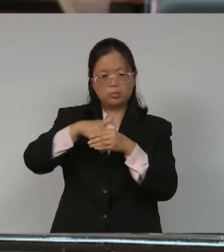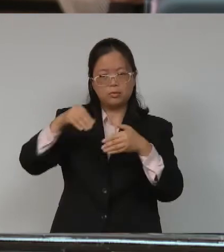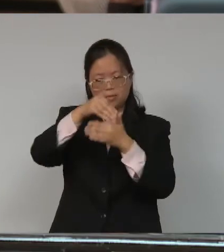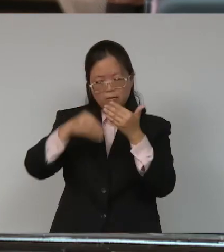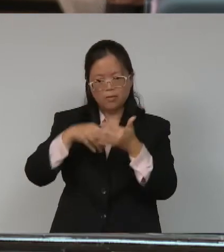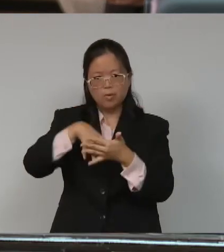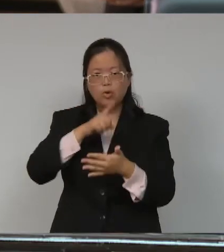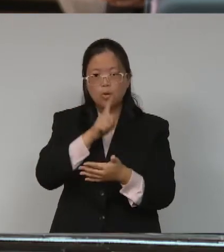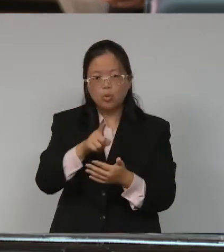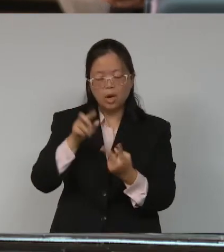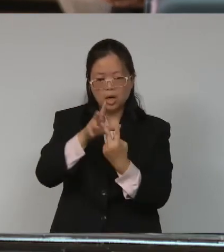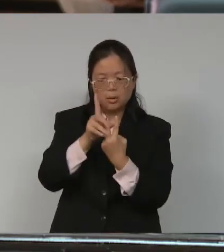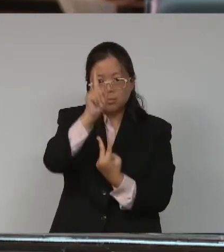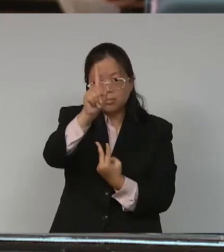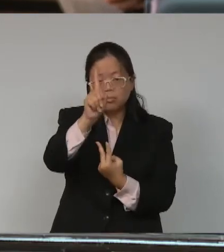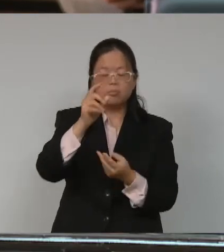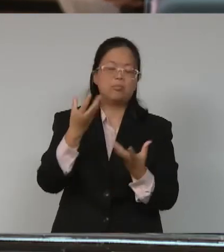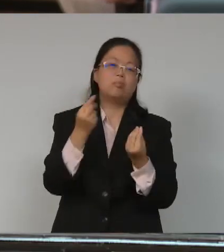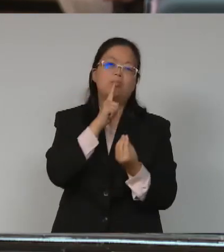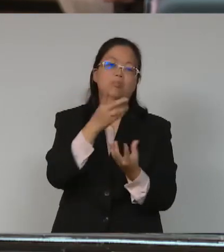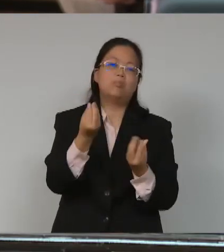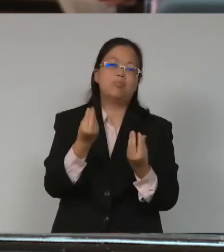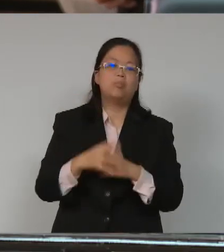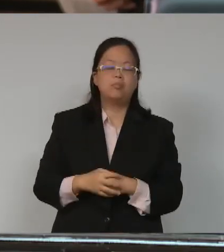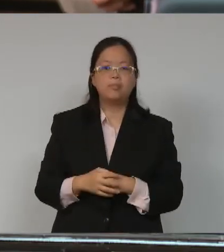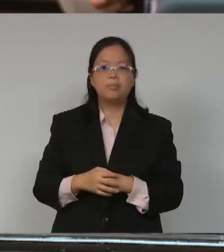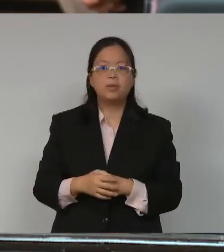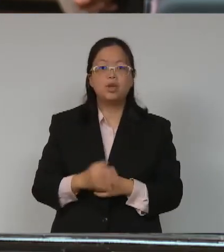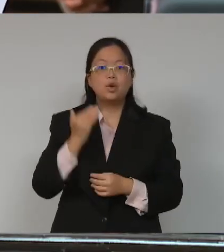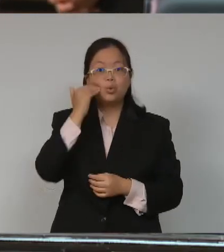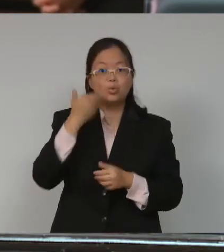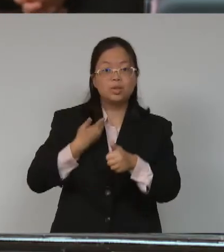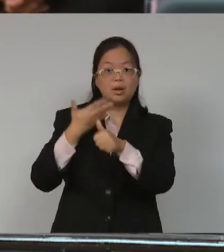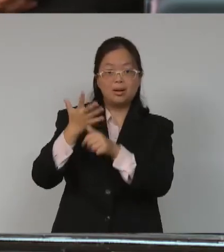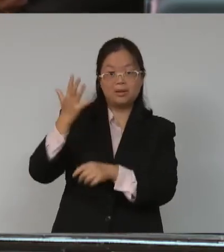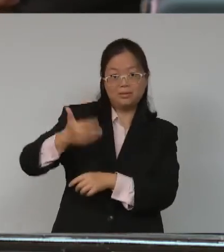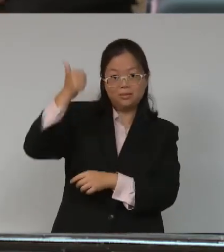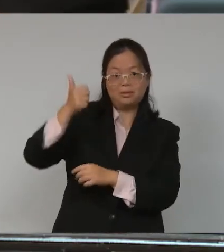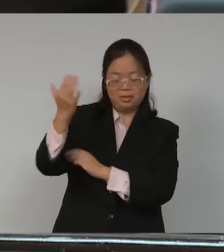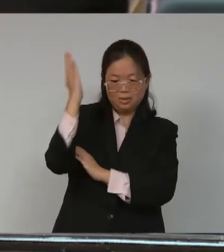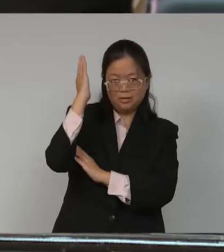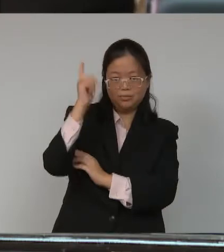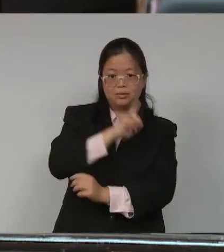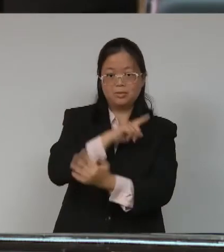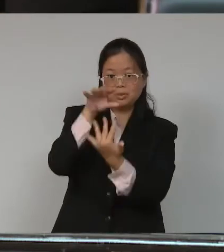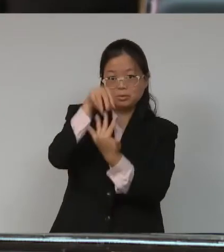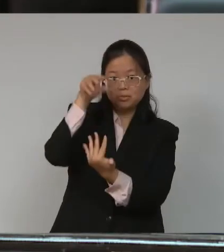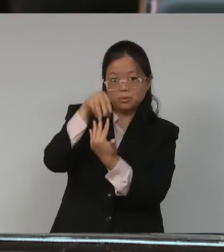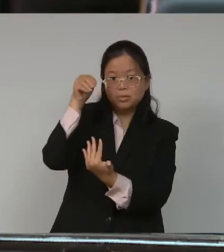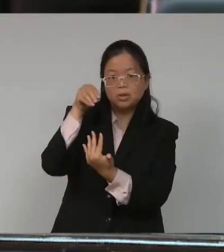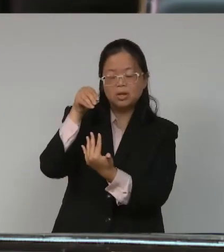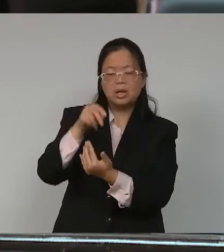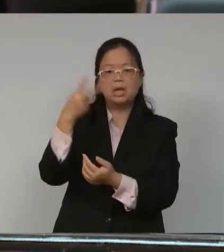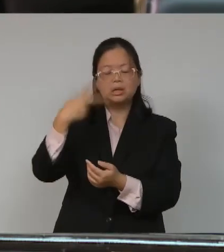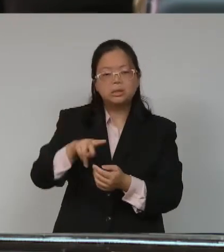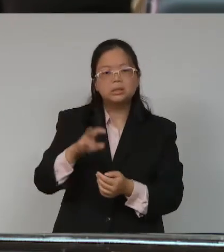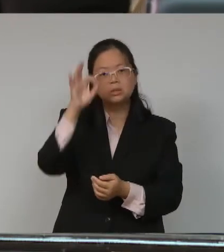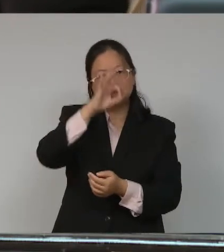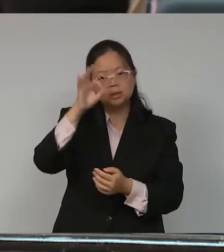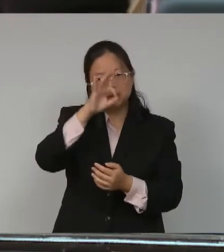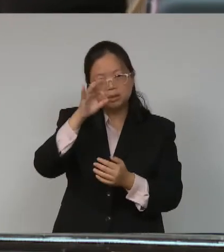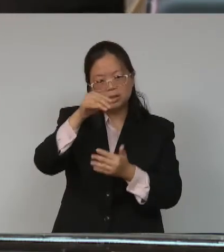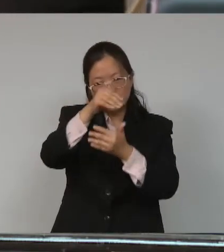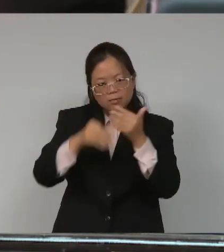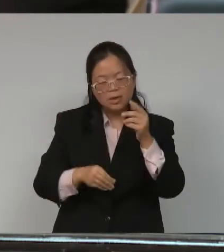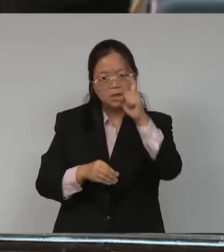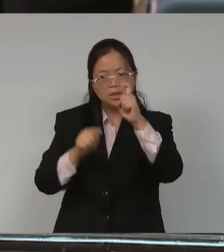的，哦，那你如果呢要让主管机关自己去勾呢，那主管机关还要再依照第10条的